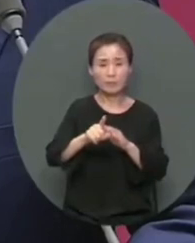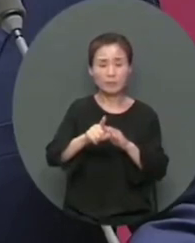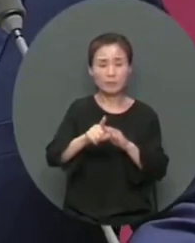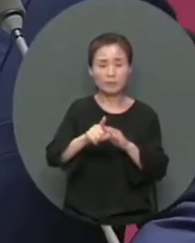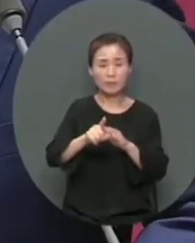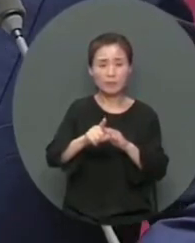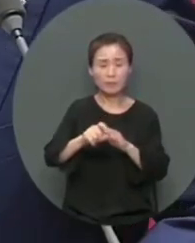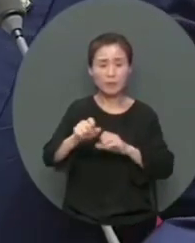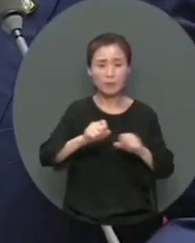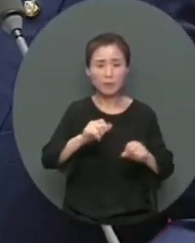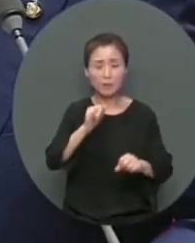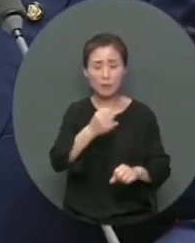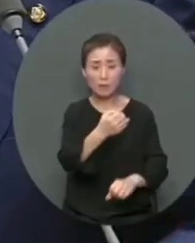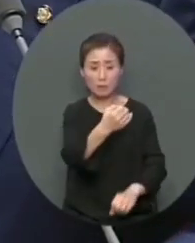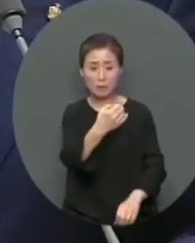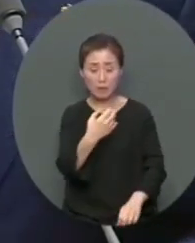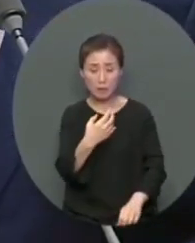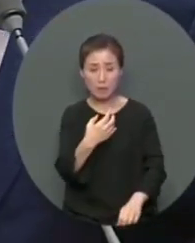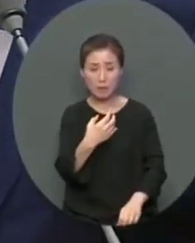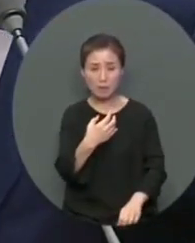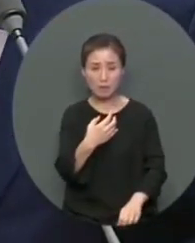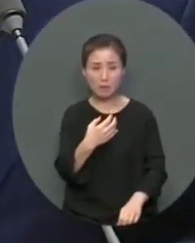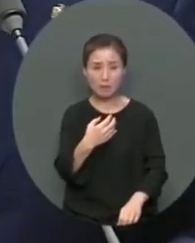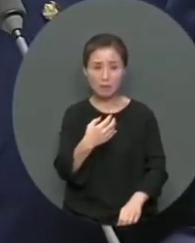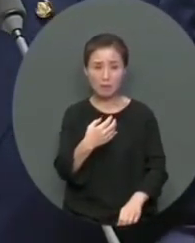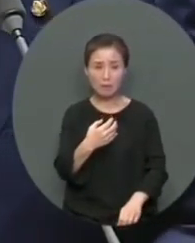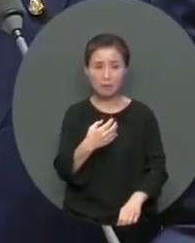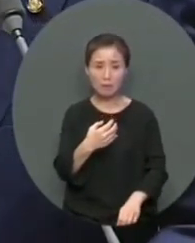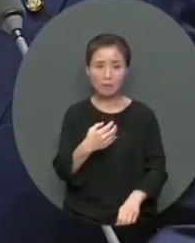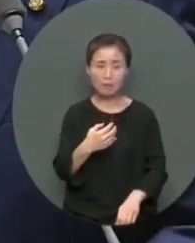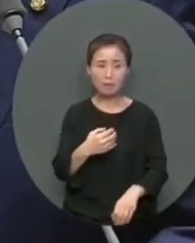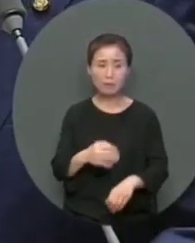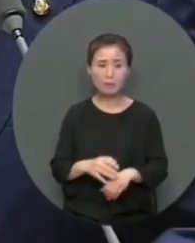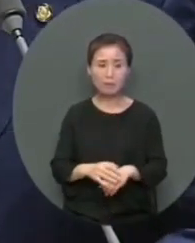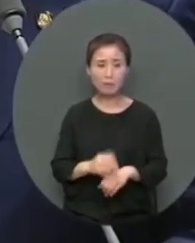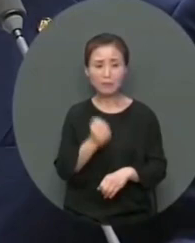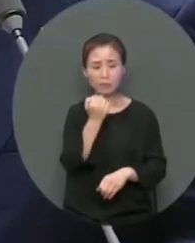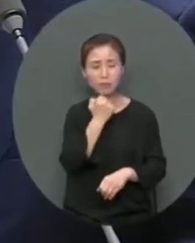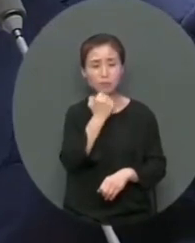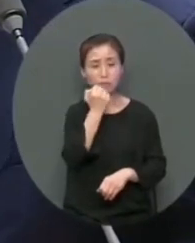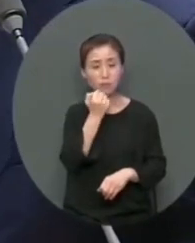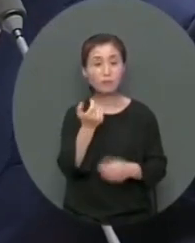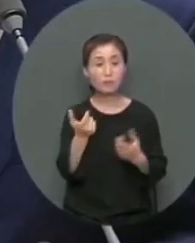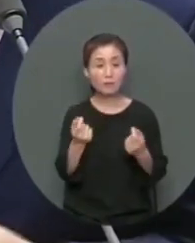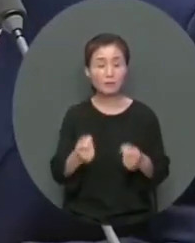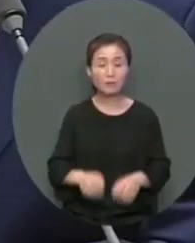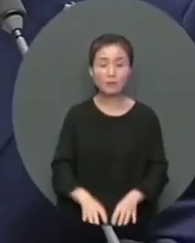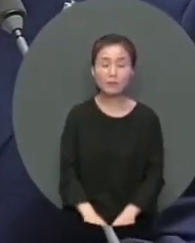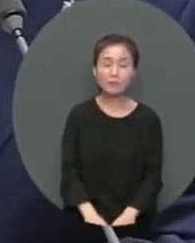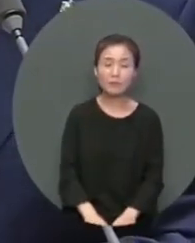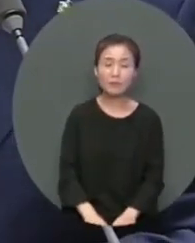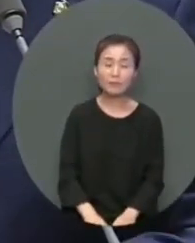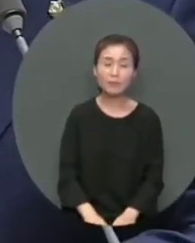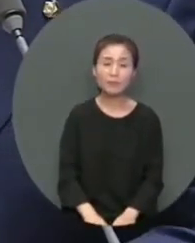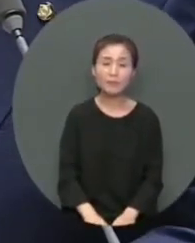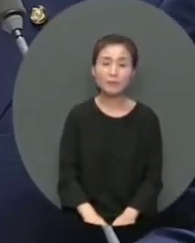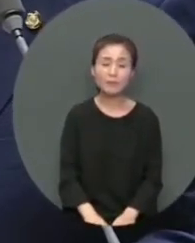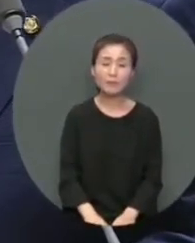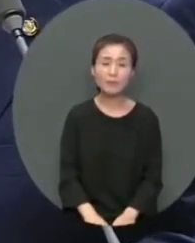말씀하시면 지나가던 소도 없을 것 같은데요. 제가 볼 때는 다음 화면 한번 보시죠.